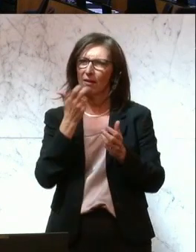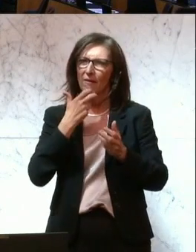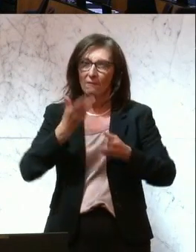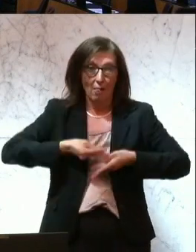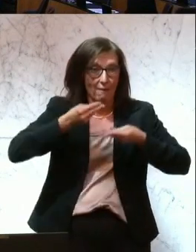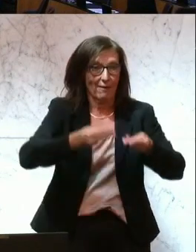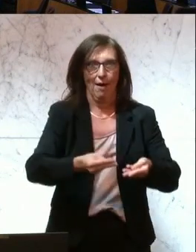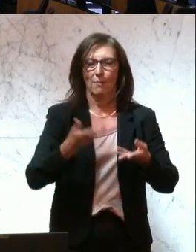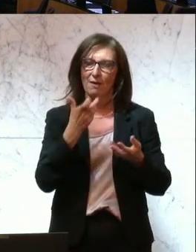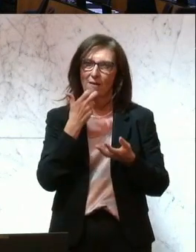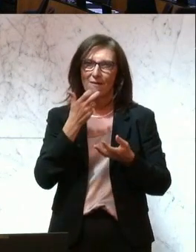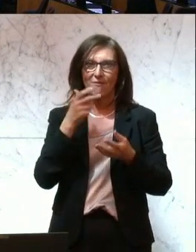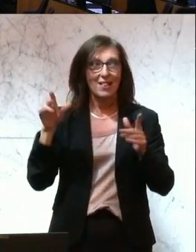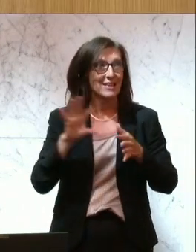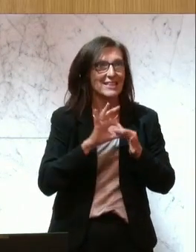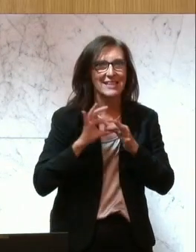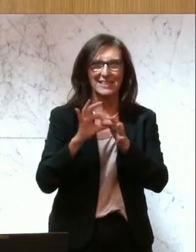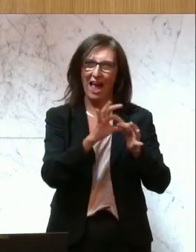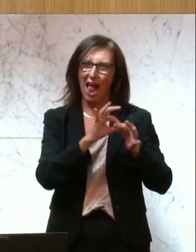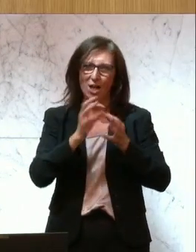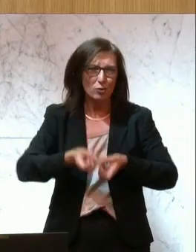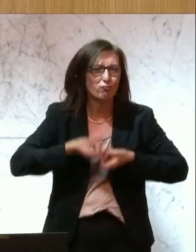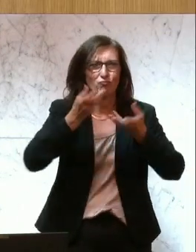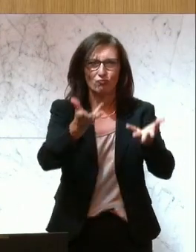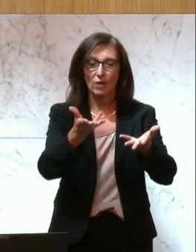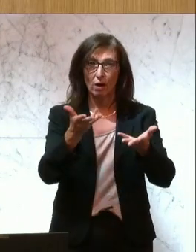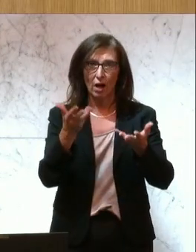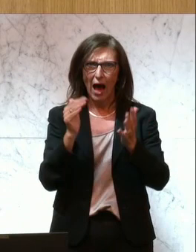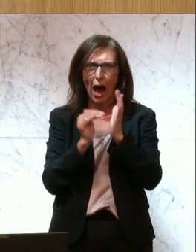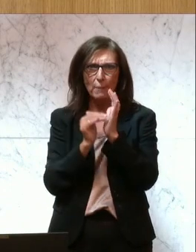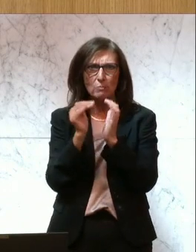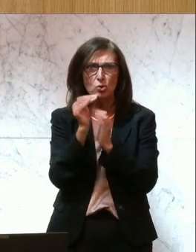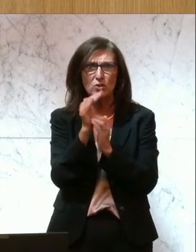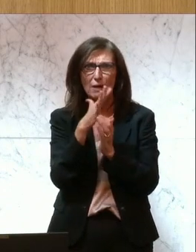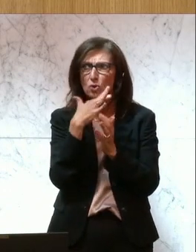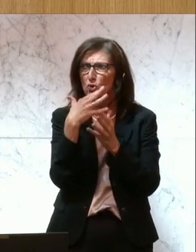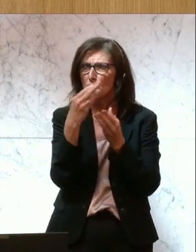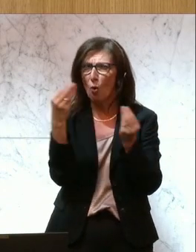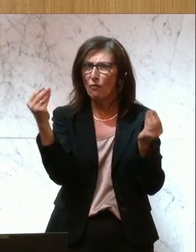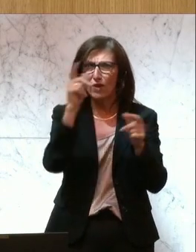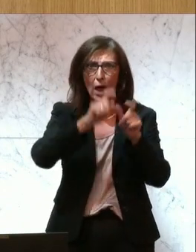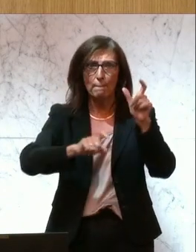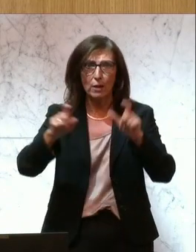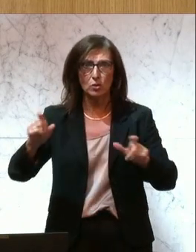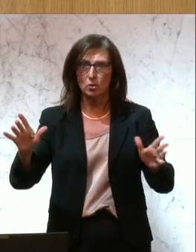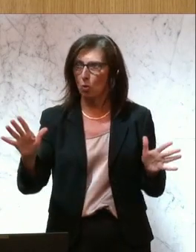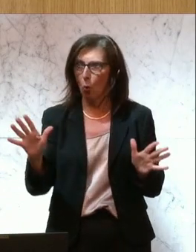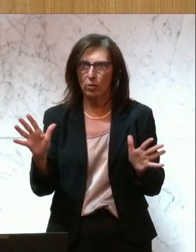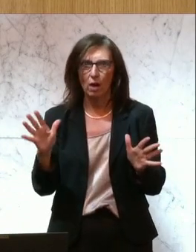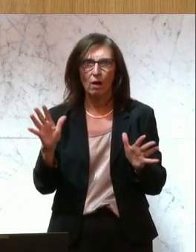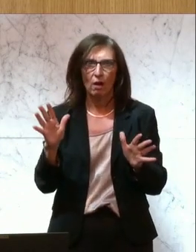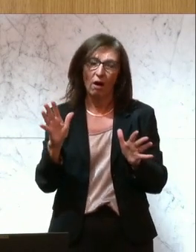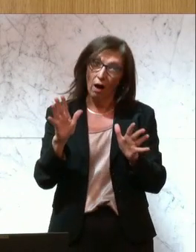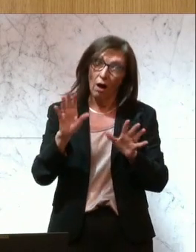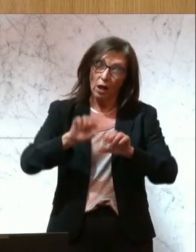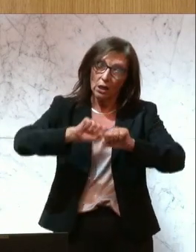zu leisten. Und so viele werden in diesem System ernüchtert, wenn nicht sogar gebrochen. Wissen Sie,